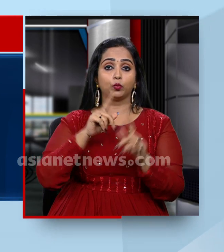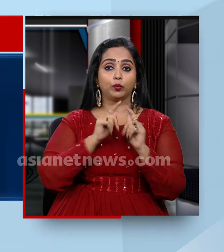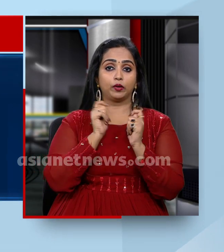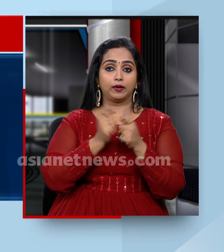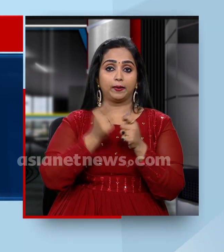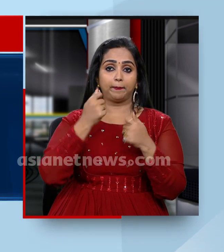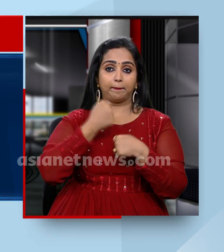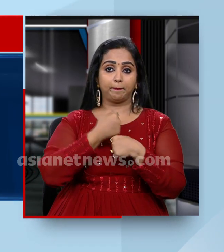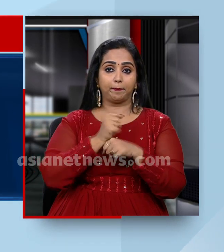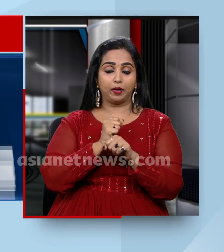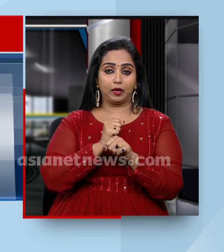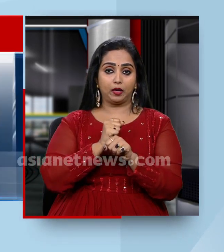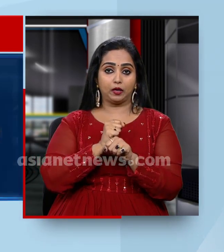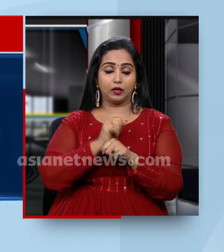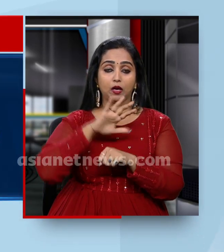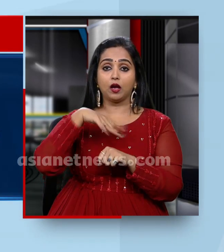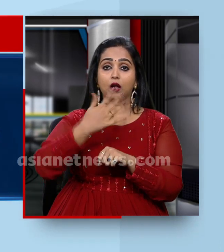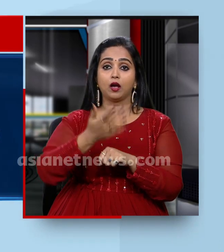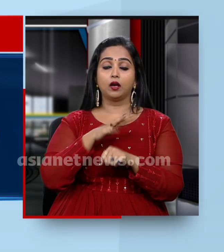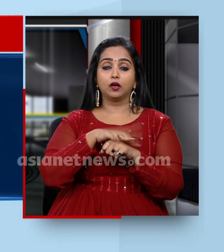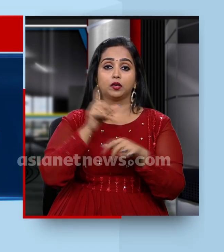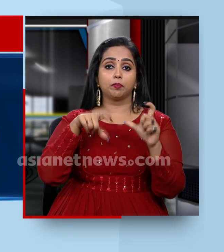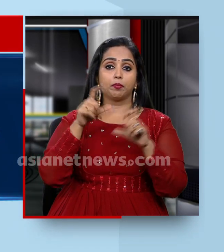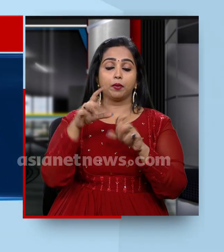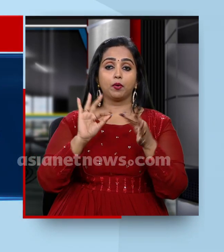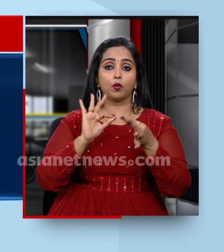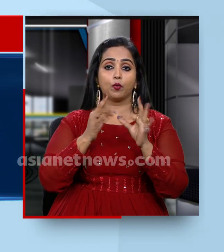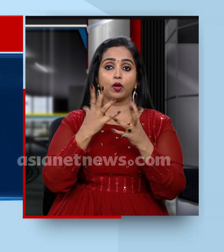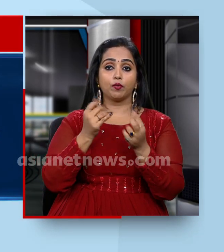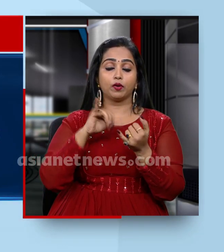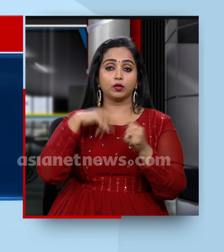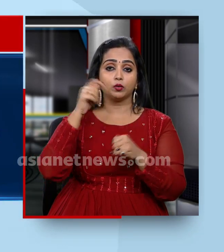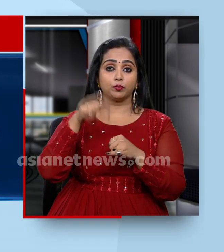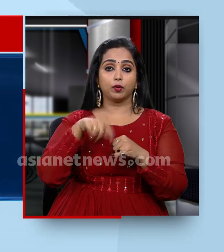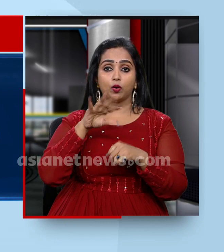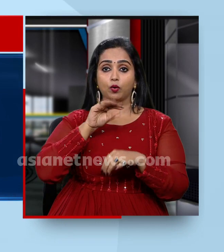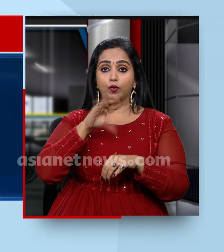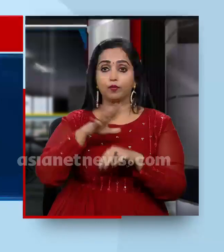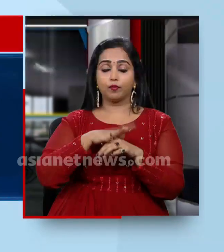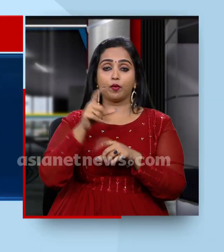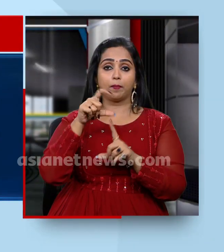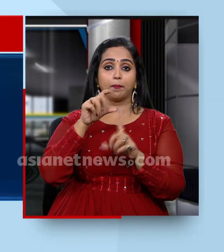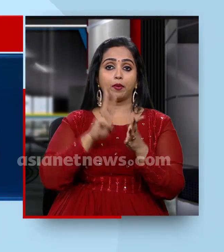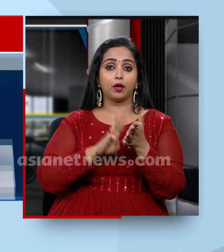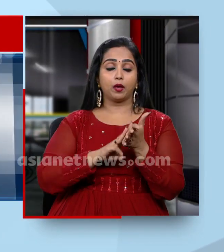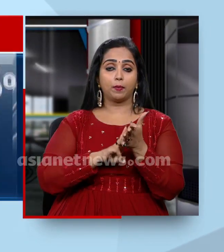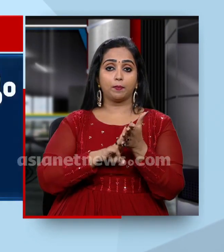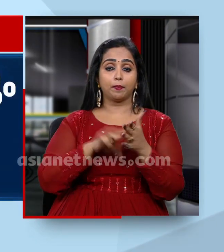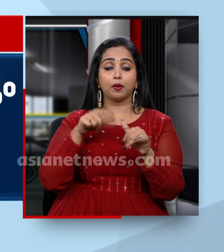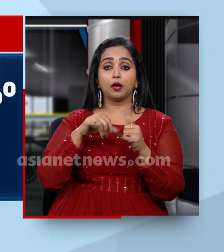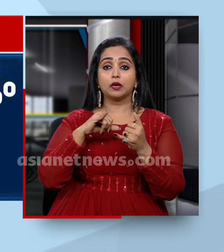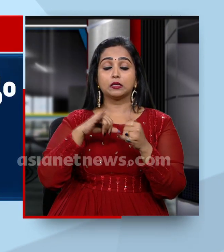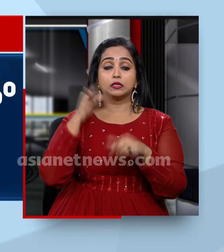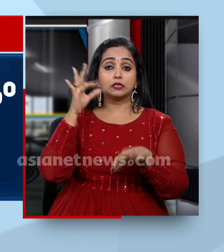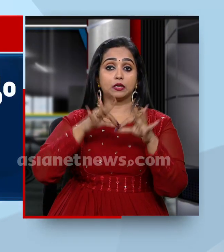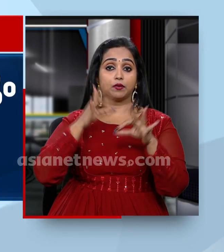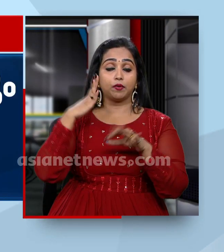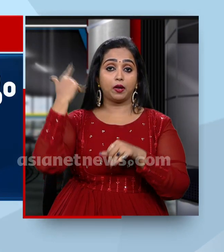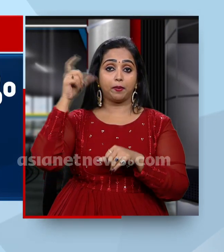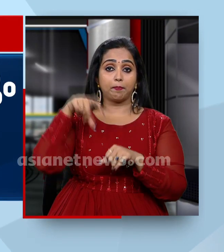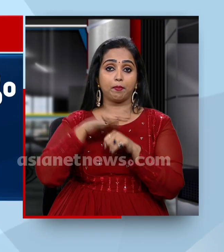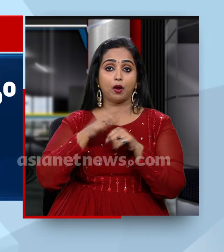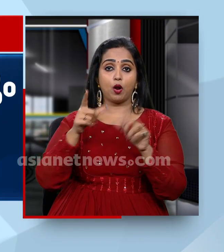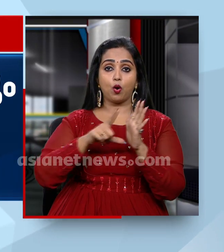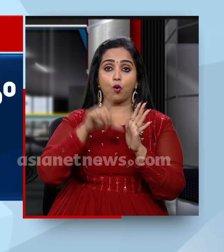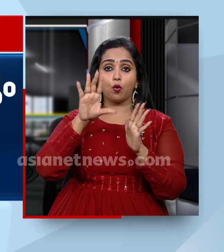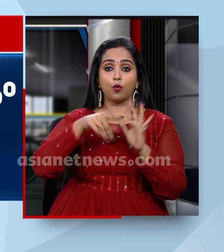ഭാഗത്ത് നിന്ന് തെരഞ്ഞെടുപ്പ് കമ്മീഷണർമാരെ നിയമിക്കണം എന്നതായിരുന്നു സുപ്രീം കോടതി നിർദ്ദേശം. പ്രധാനമന്ത്രിയും സുപ്രീം കോടതി ചീഫ് ജസ്റ്റിസും ലോക്സഭയിലെ പ്രതിപക്ഷ നേതാവും